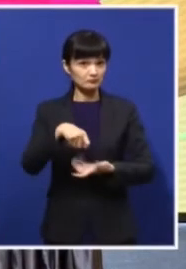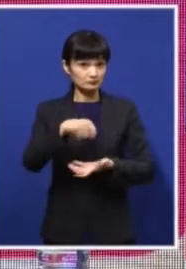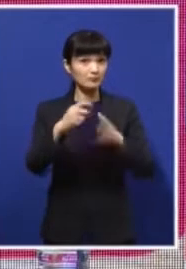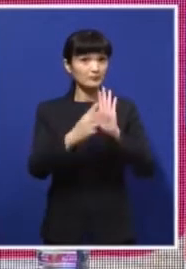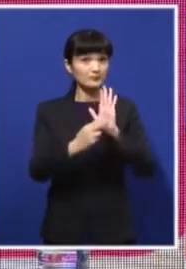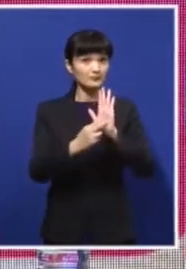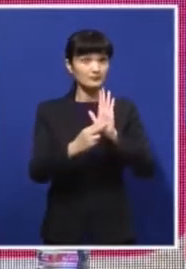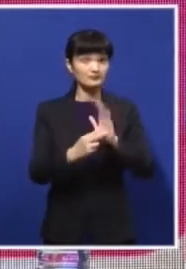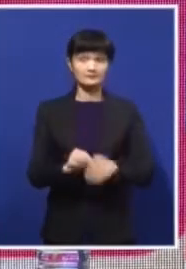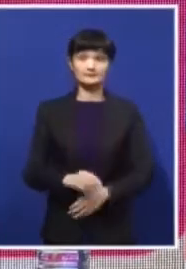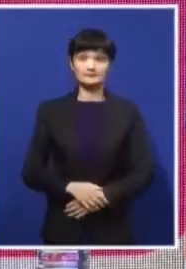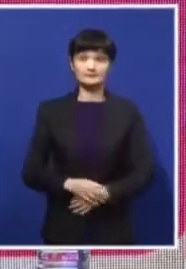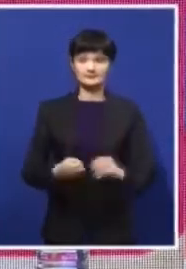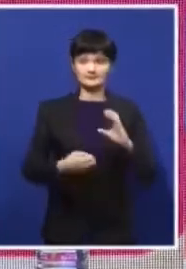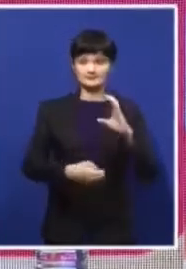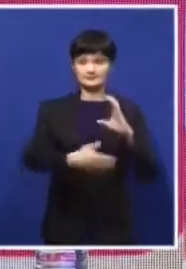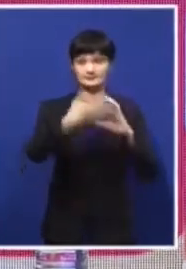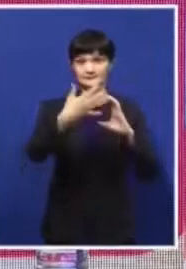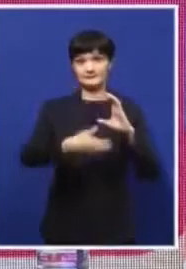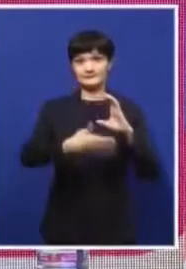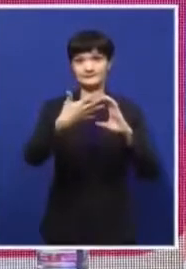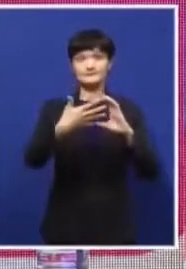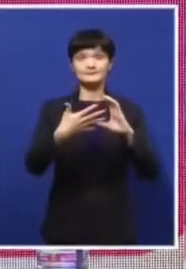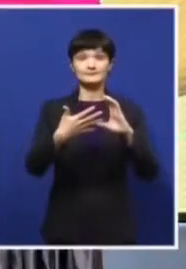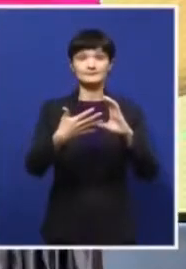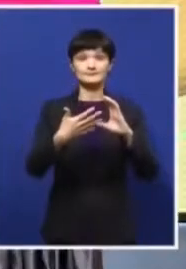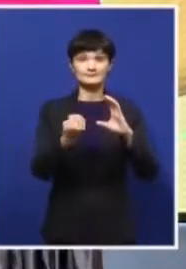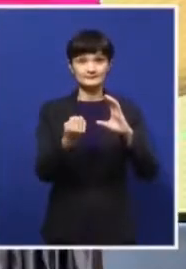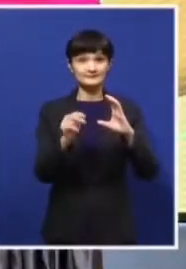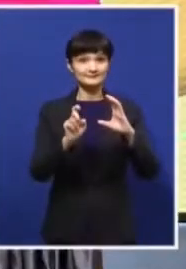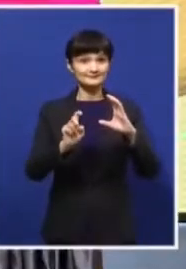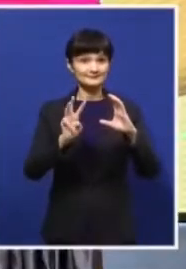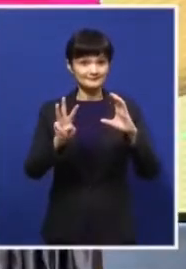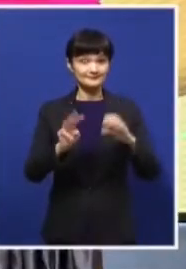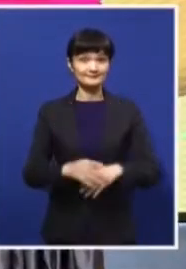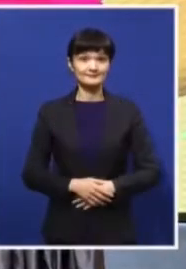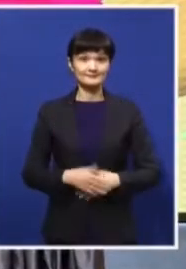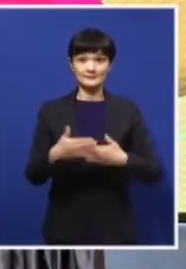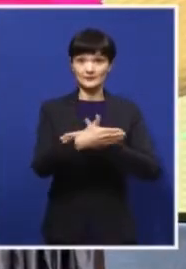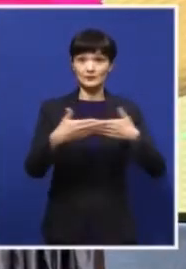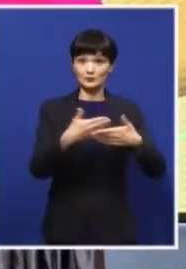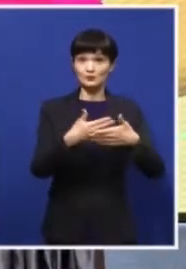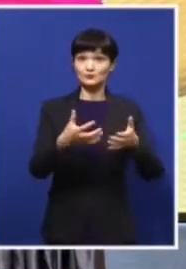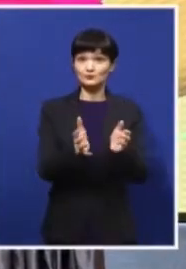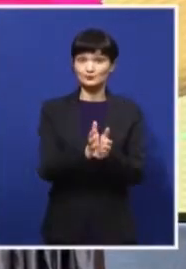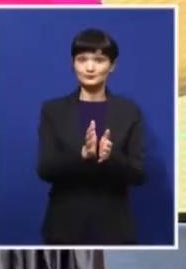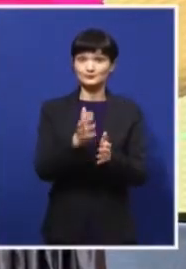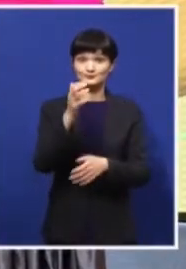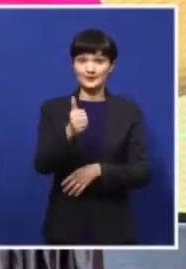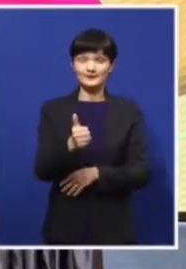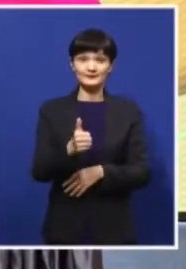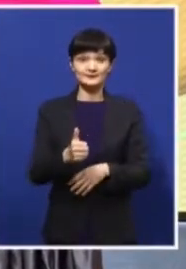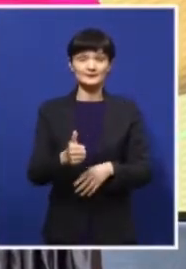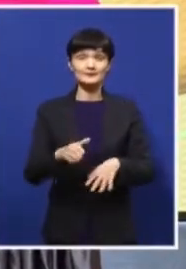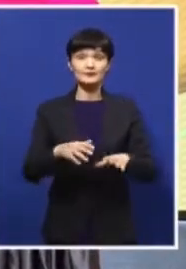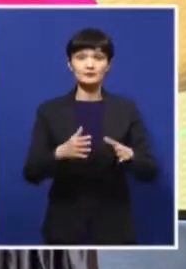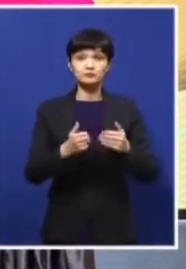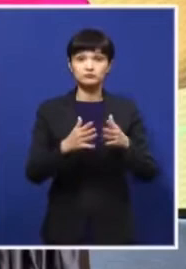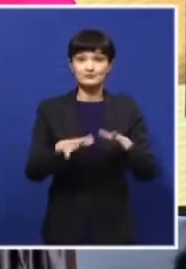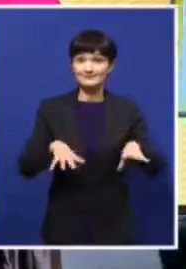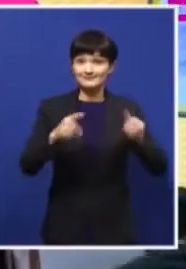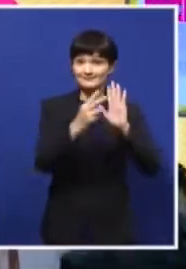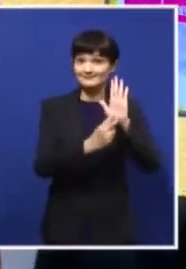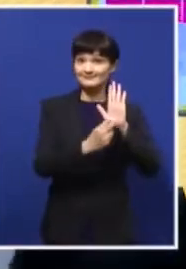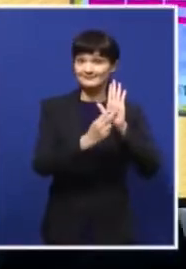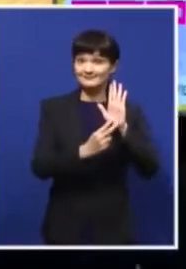13页可以先叫出来，再请。 我们那个交通部的长官，你要不要先来跟我们分享一下你们的国旅券的做法？